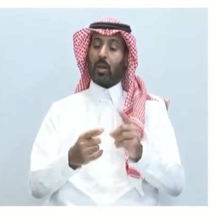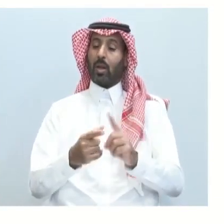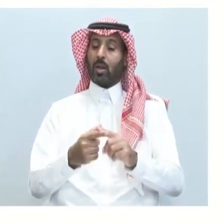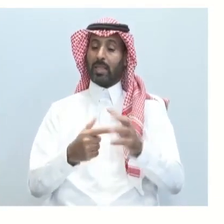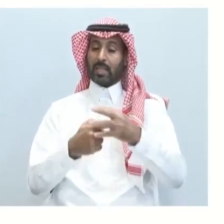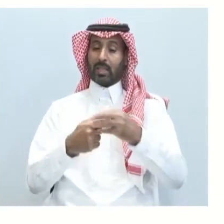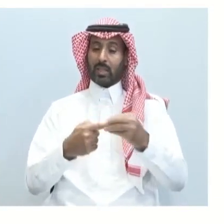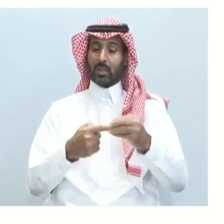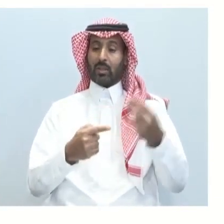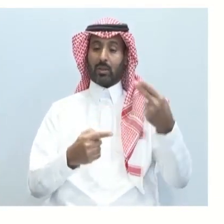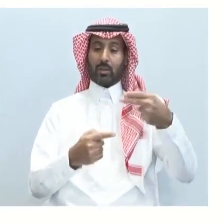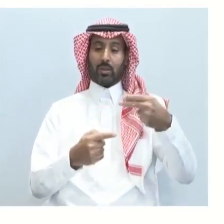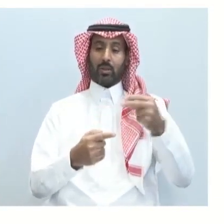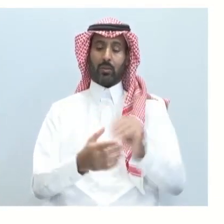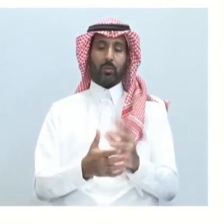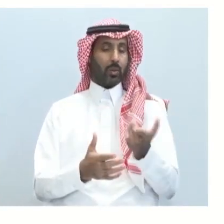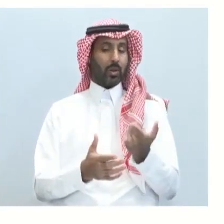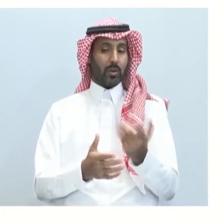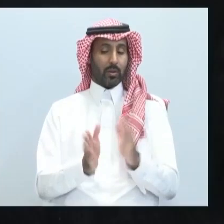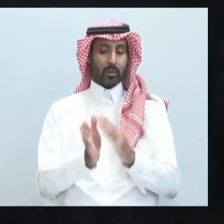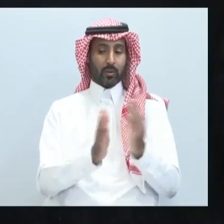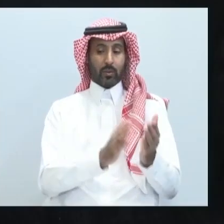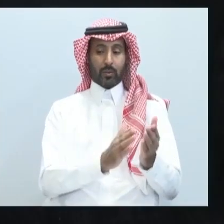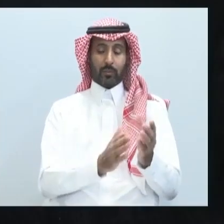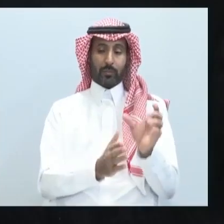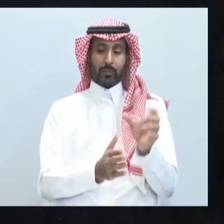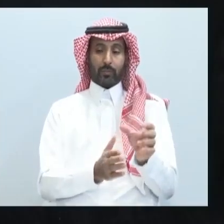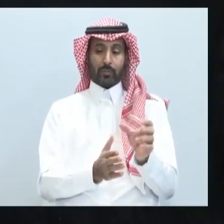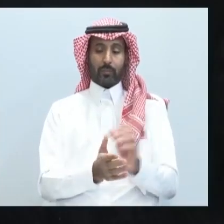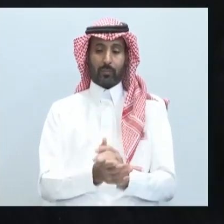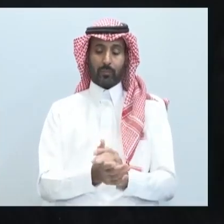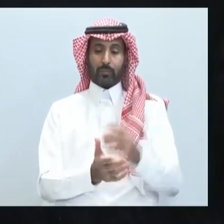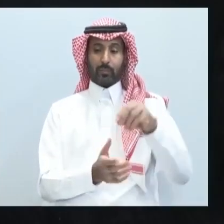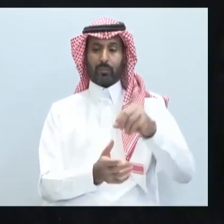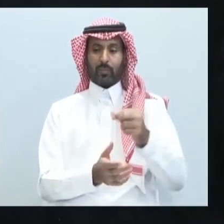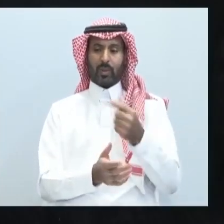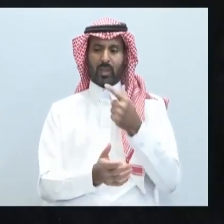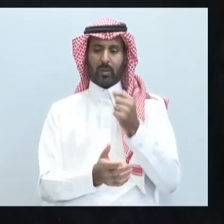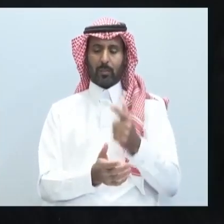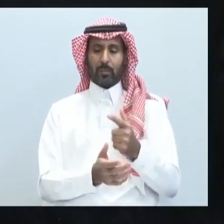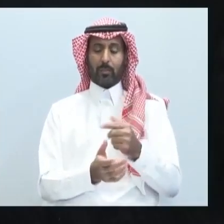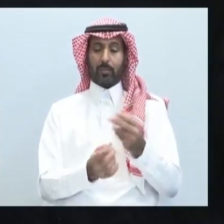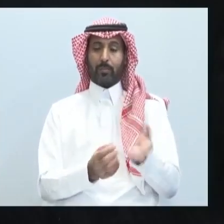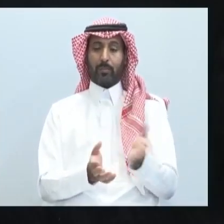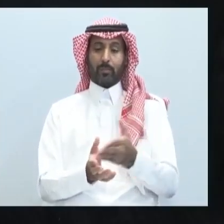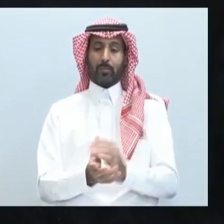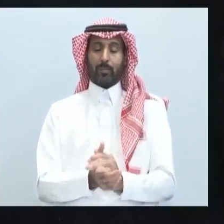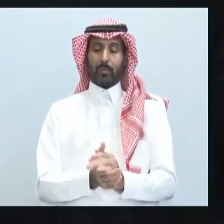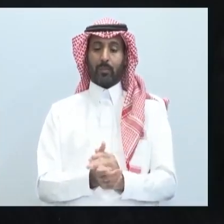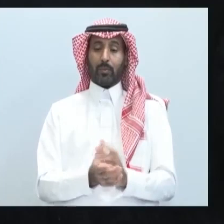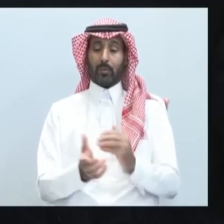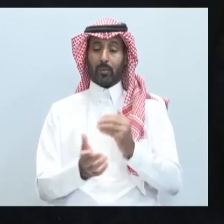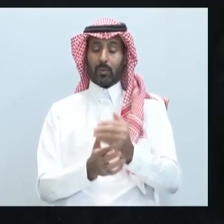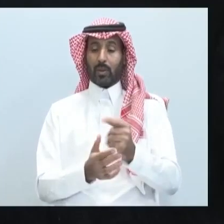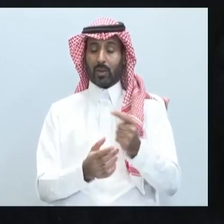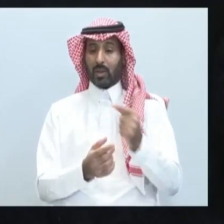لاحظ ايون الهيدروجين موجود امامك وين موجود في هذا الحمض ما دام انه يحتوي على ايون الهيدروجين يمكن منحه في